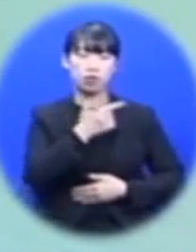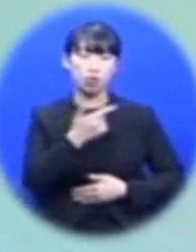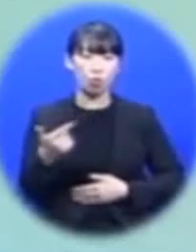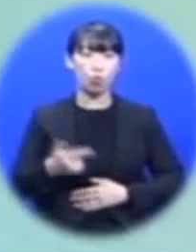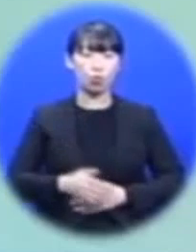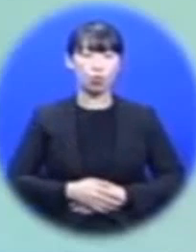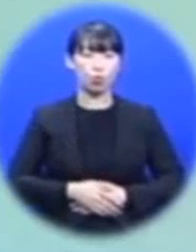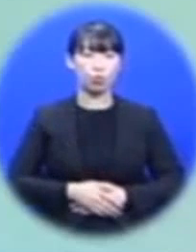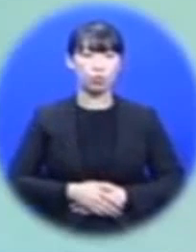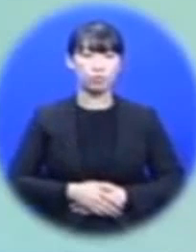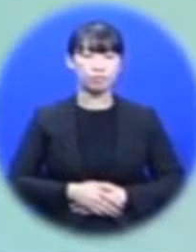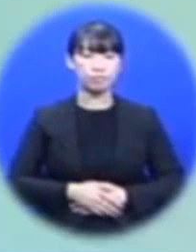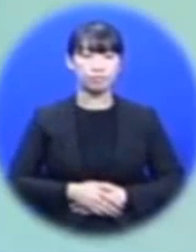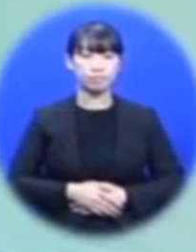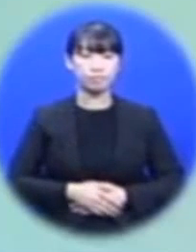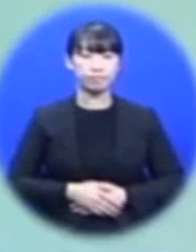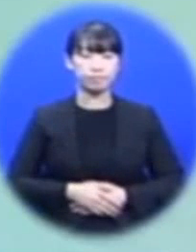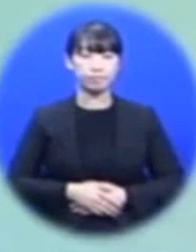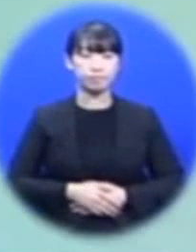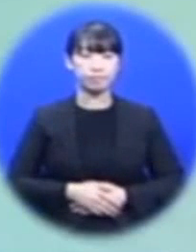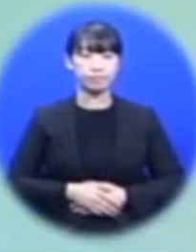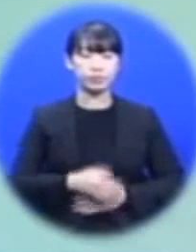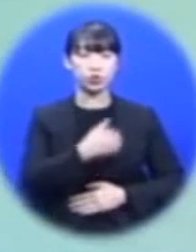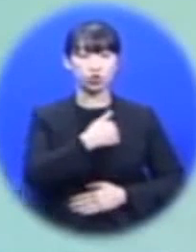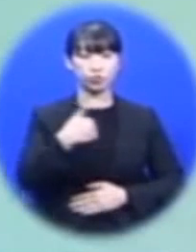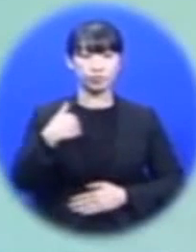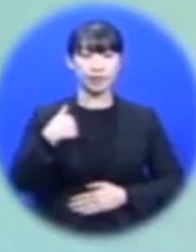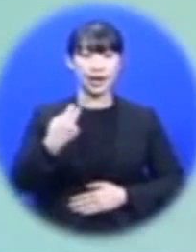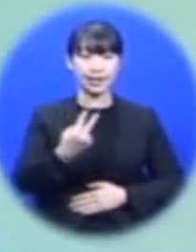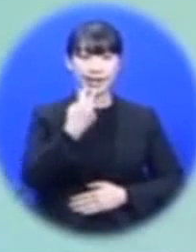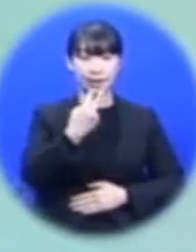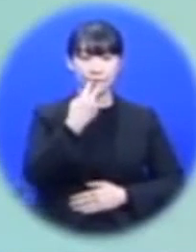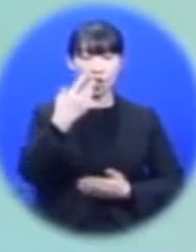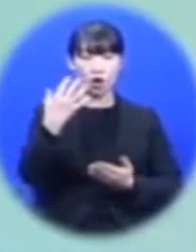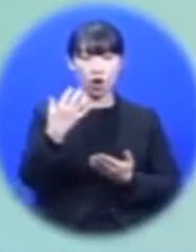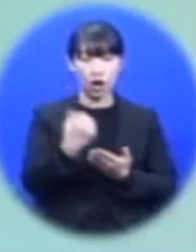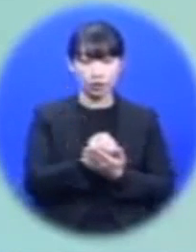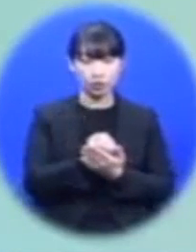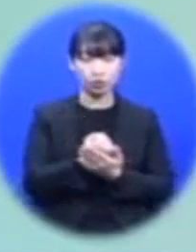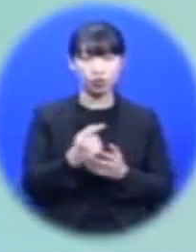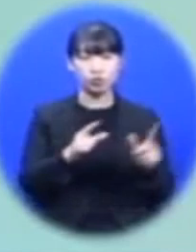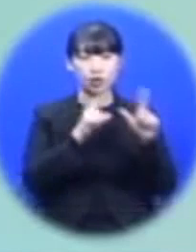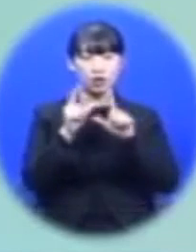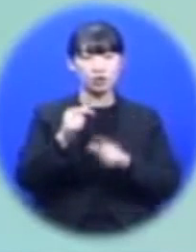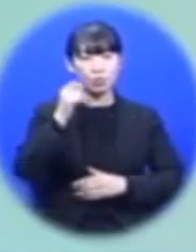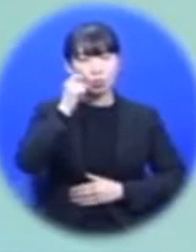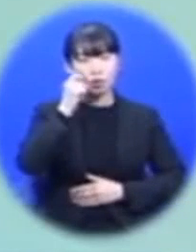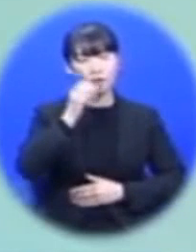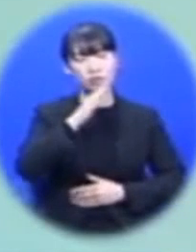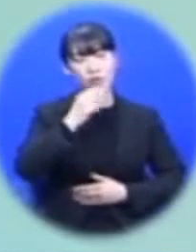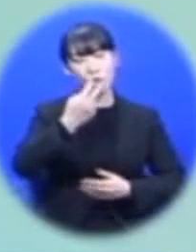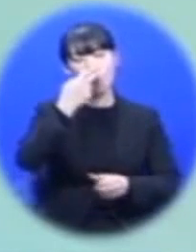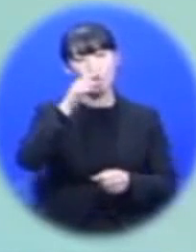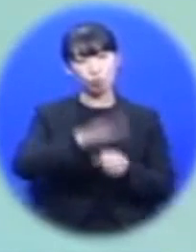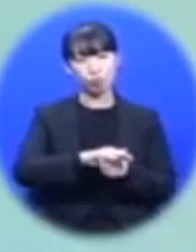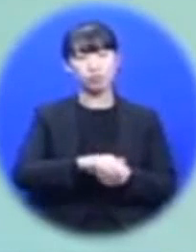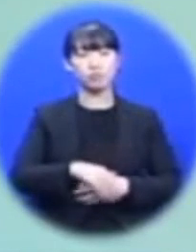것이에요 이런 충만한 생명으로 살지 못하는 것은 억울한 일인 것입니다